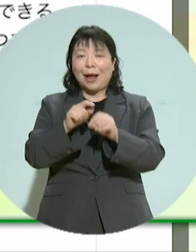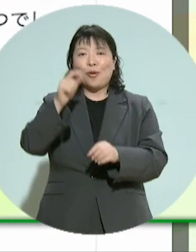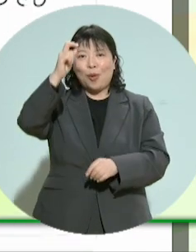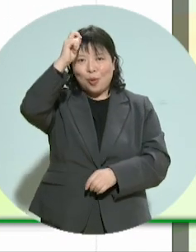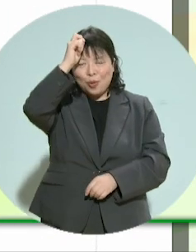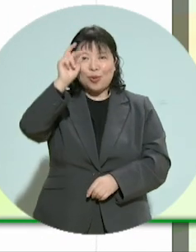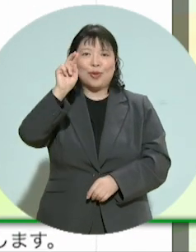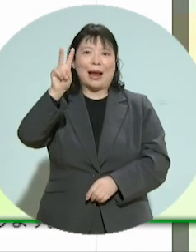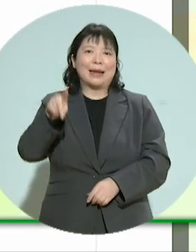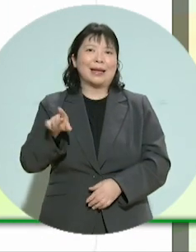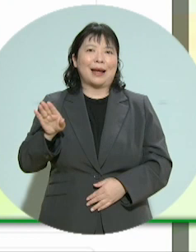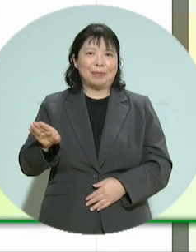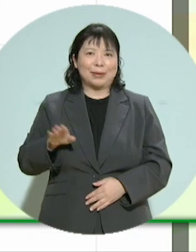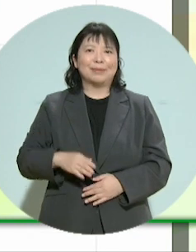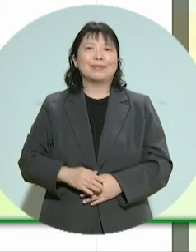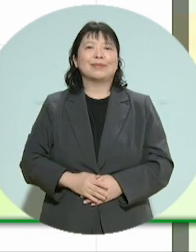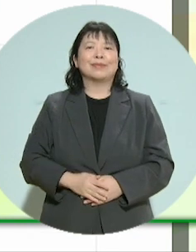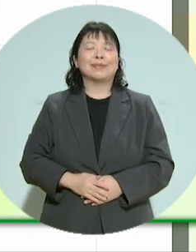あります。